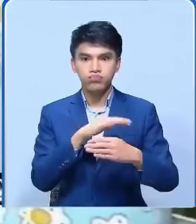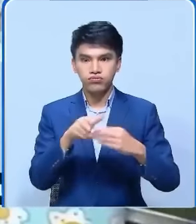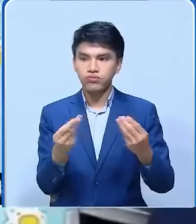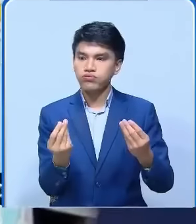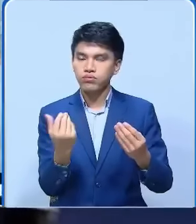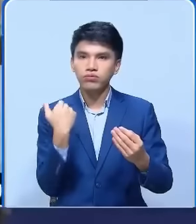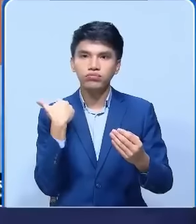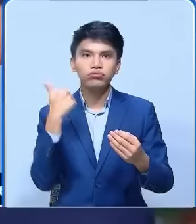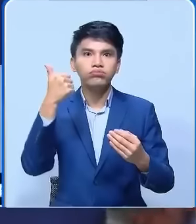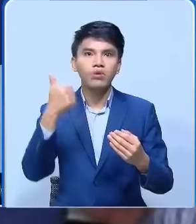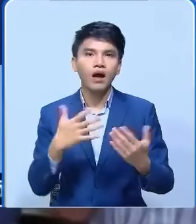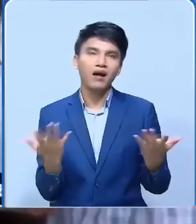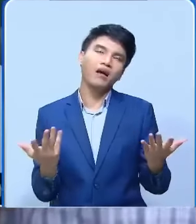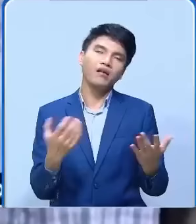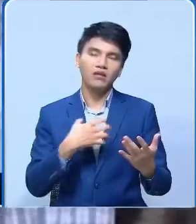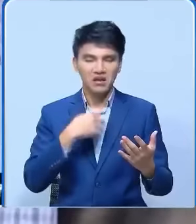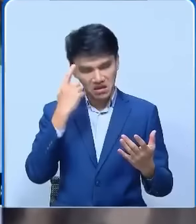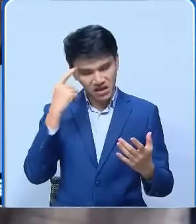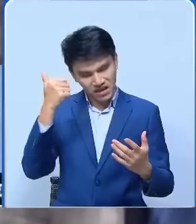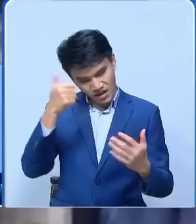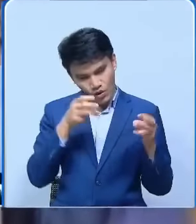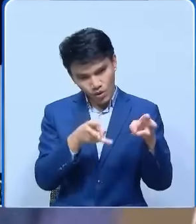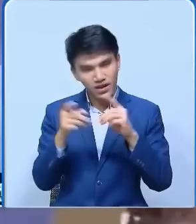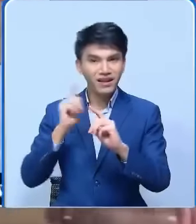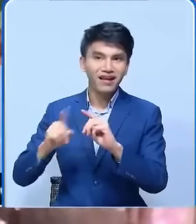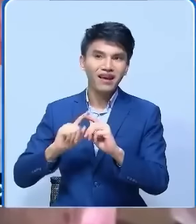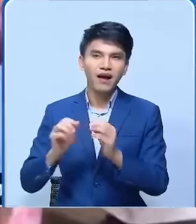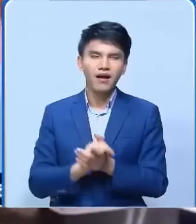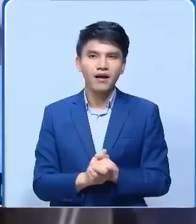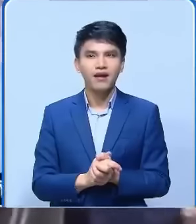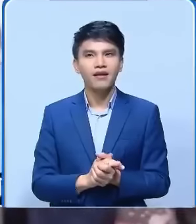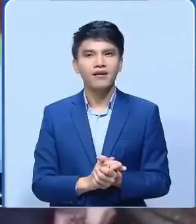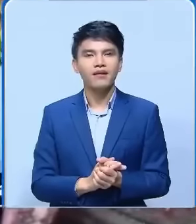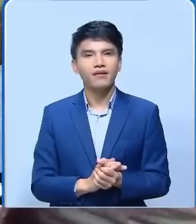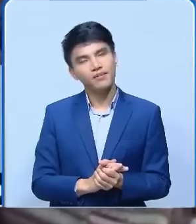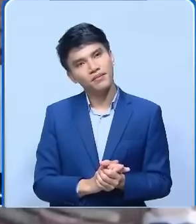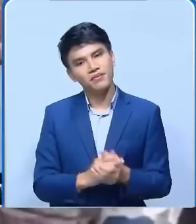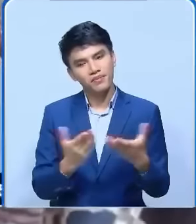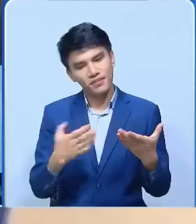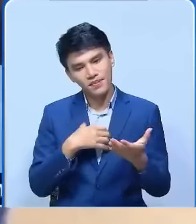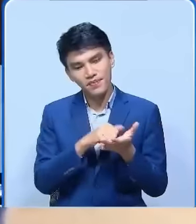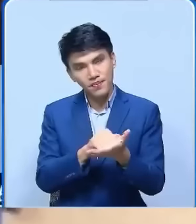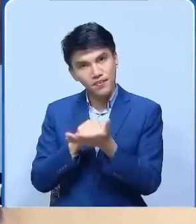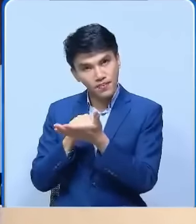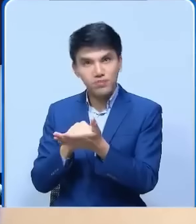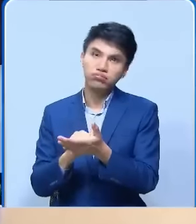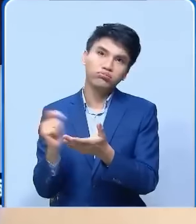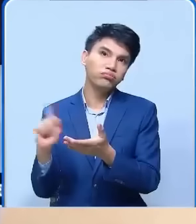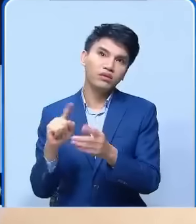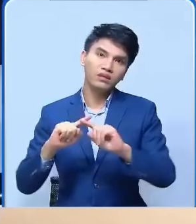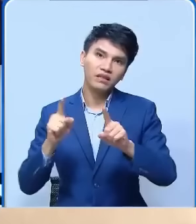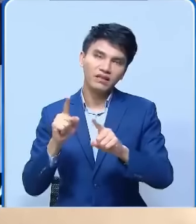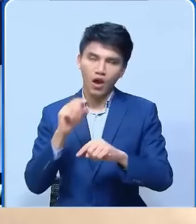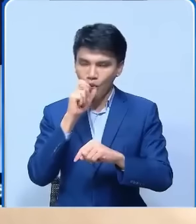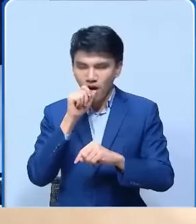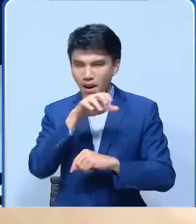จะไปด้วยสิ ทำมาเป็นหวังดีเนาะสารพัดเล่ห์เหลี่ยม เอ้ยคนร้าย จะมาอำนวยความสะดวกให้ที่ไหนได้มาล้วงความลับน